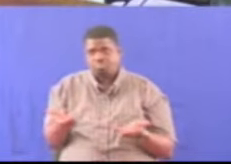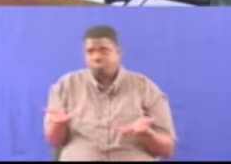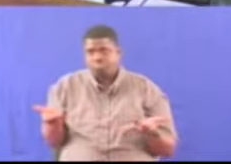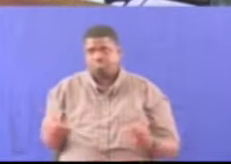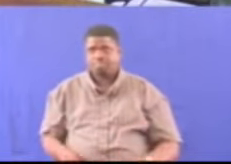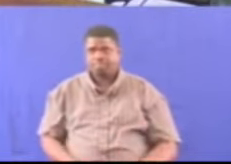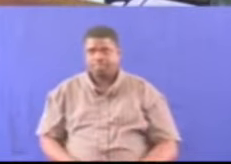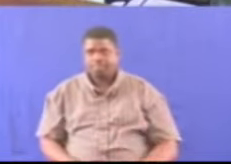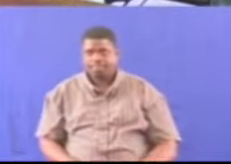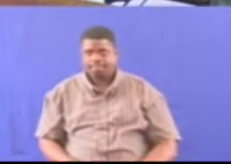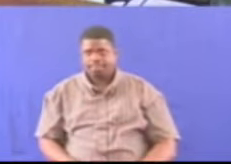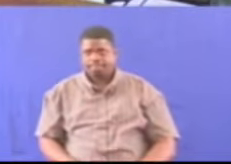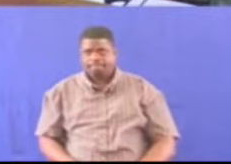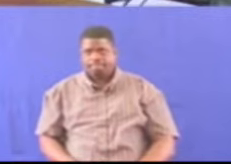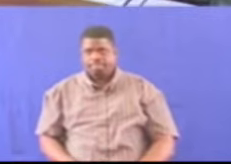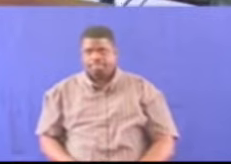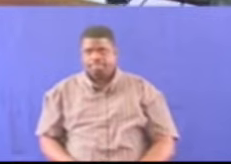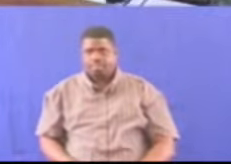kufika.